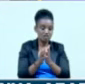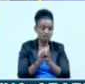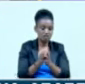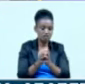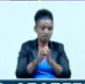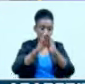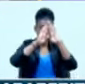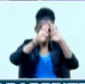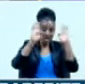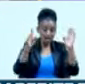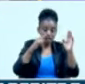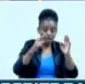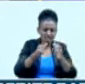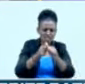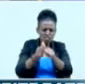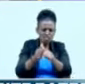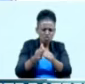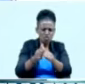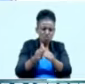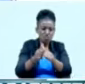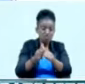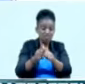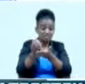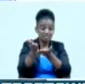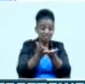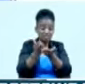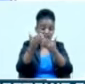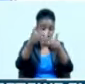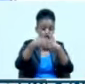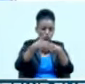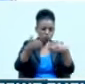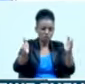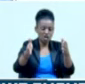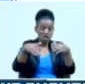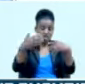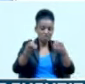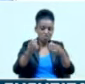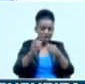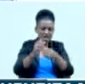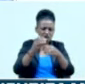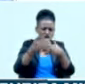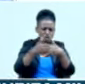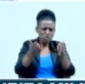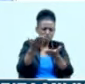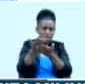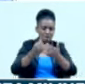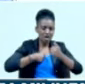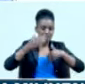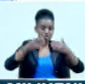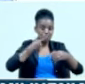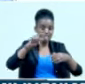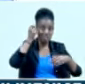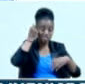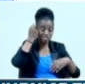arahari arasobanutse ndetse hagenda haza nandi uko abantu uko serivisi zifungurwa cyangwa se zikomorerwa turasaba turarwanda rero kumva